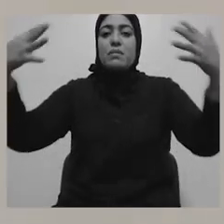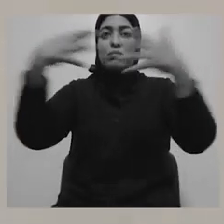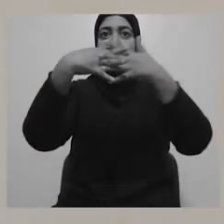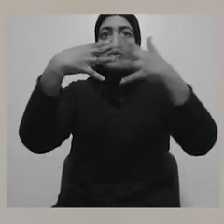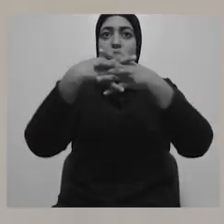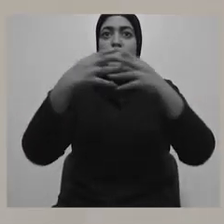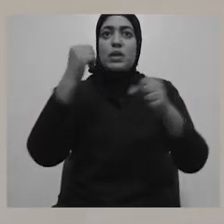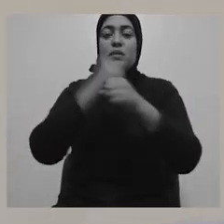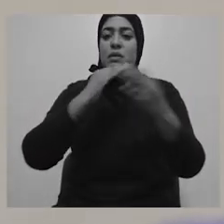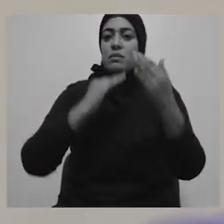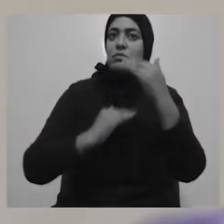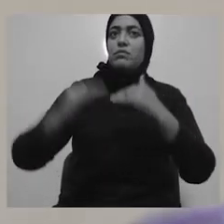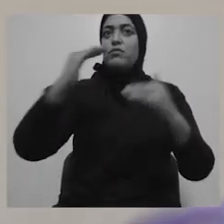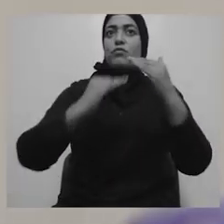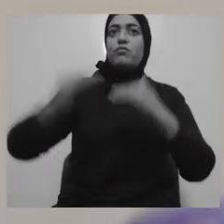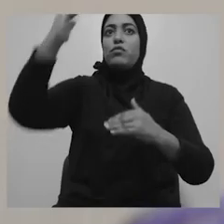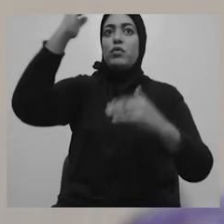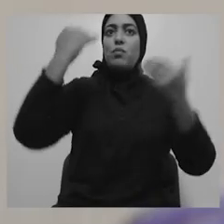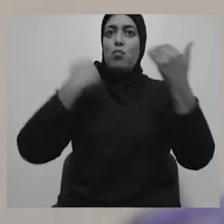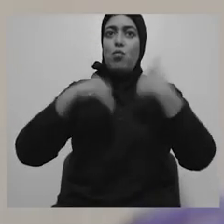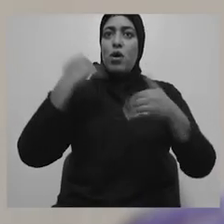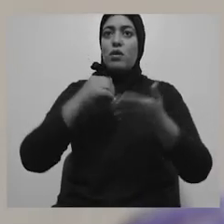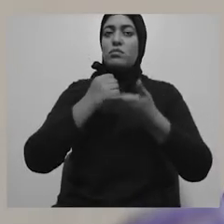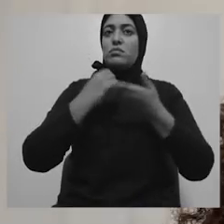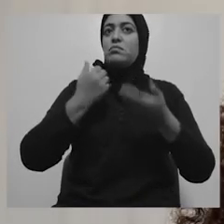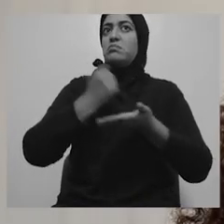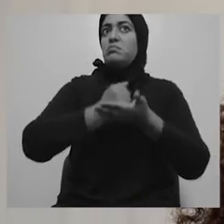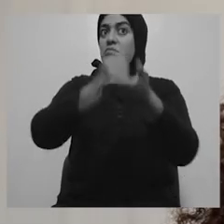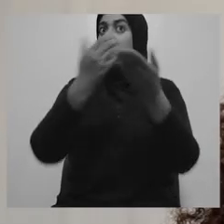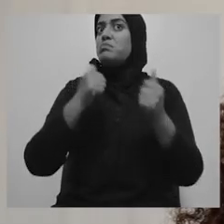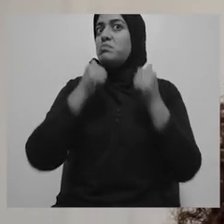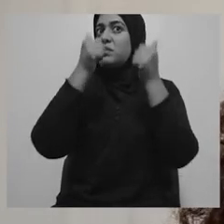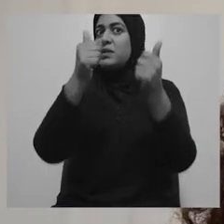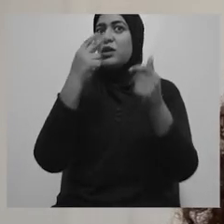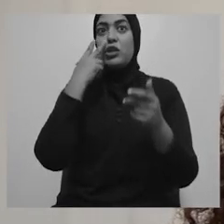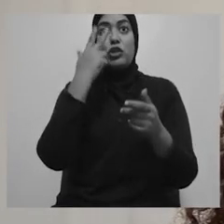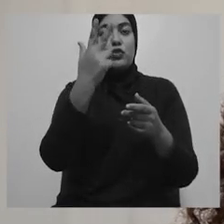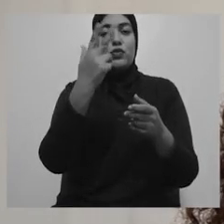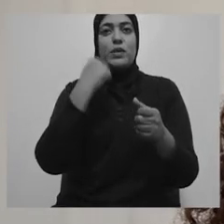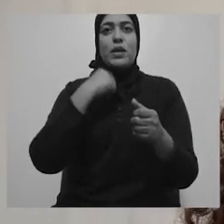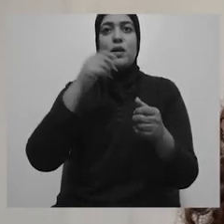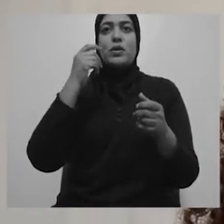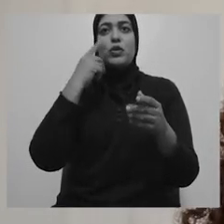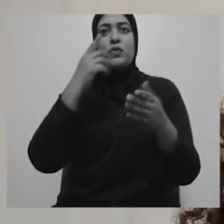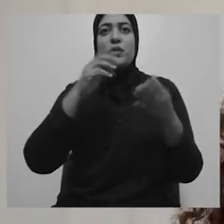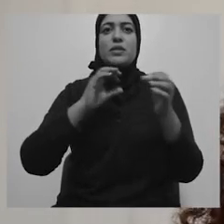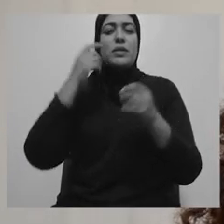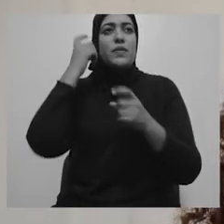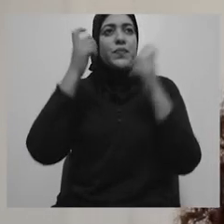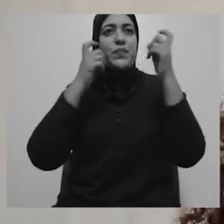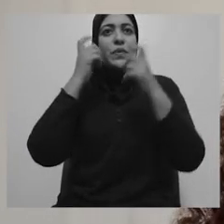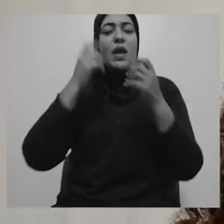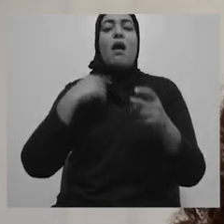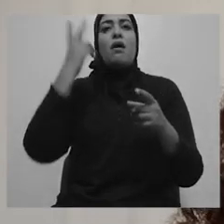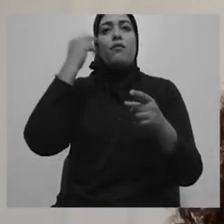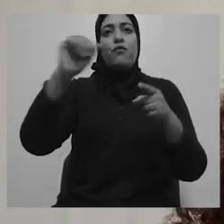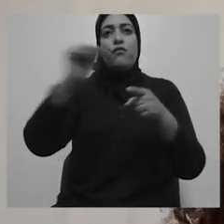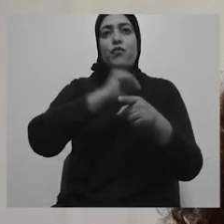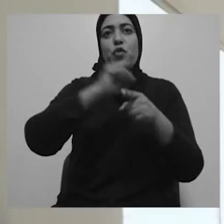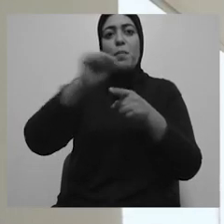zone et à l'orgue il s agit des chefs de projet appuyé à la société civile handicap